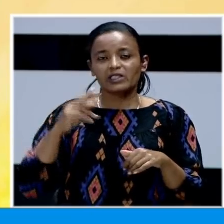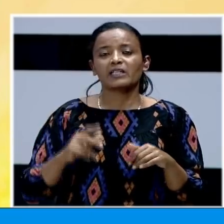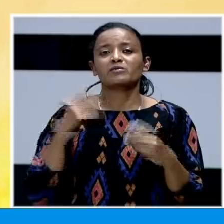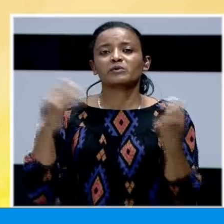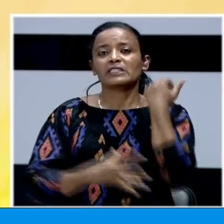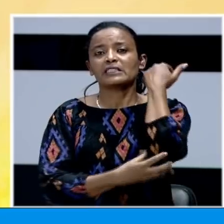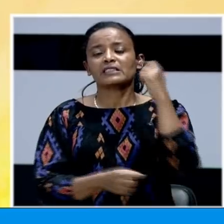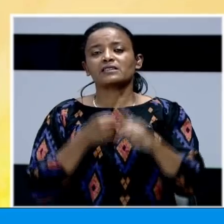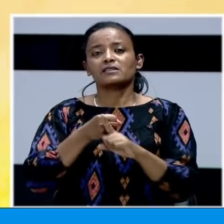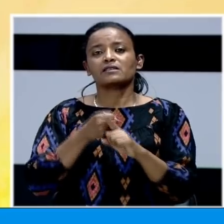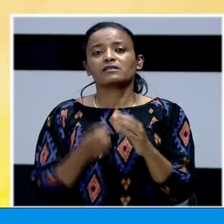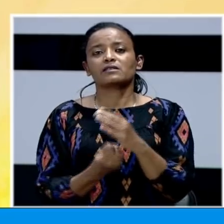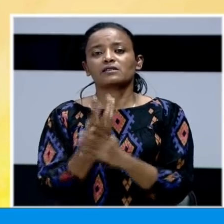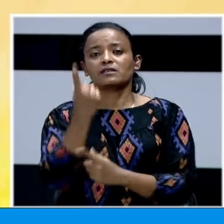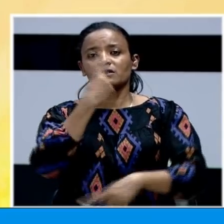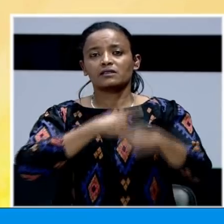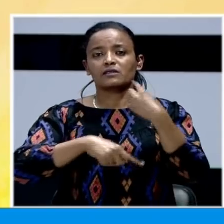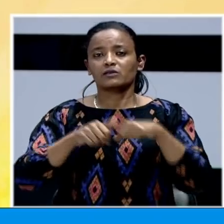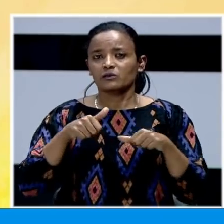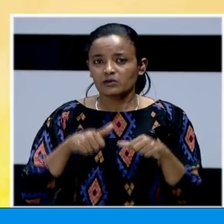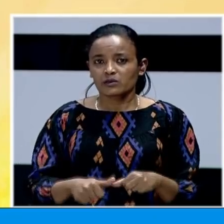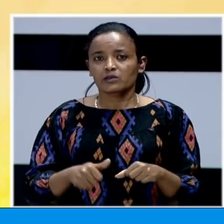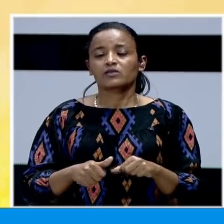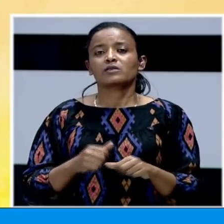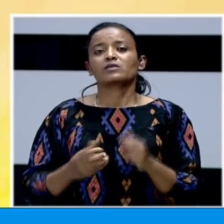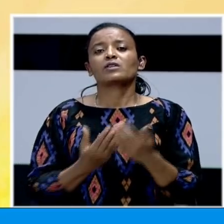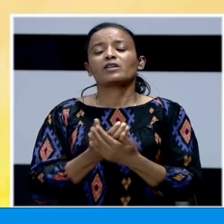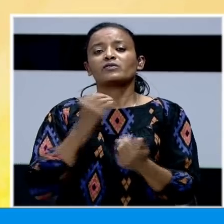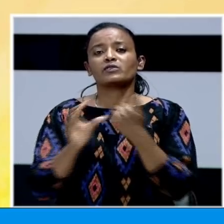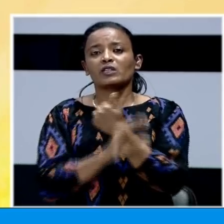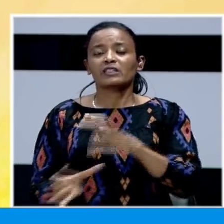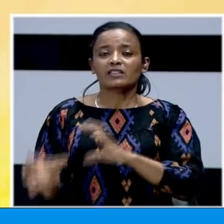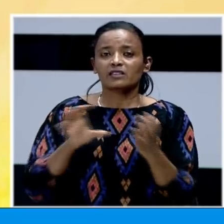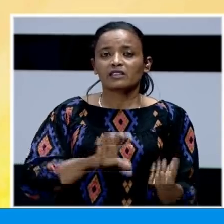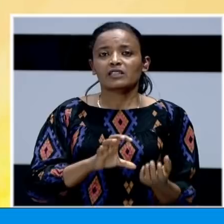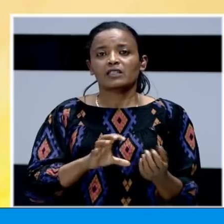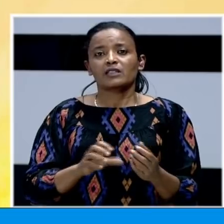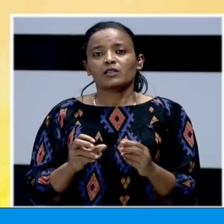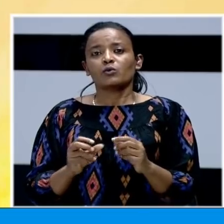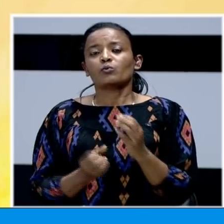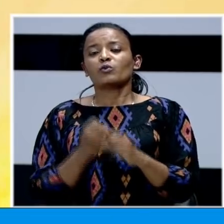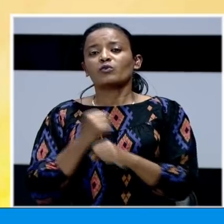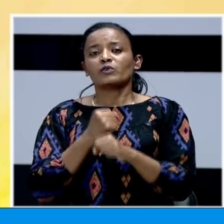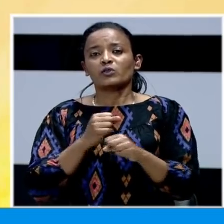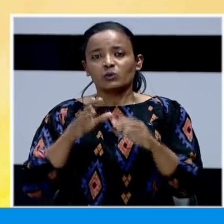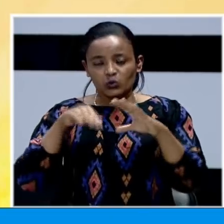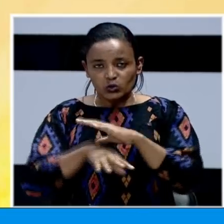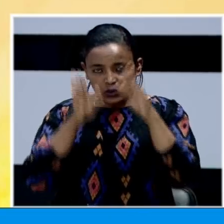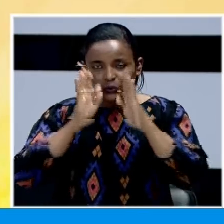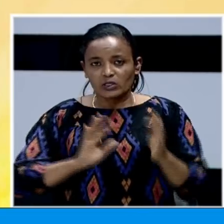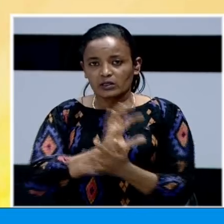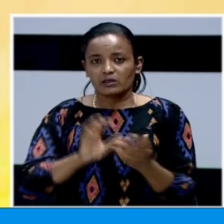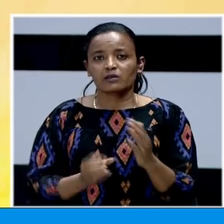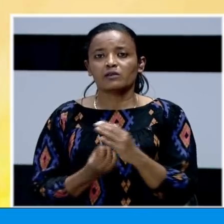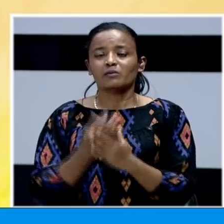ድኽነት ንምቅላስን ልምዓት ንምምጻእን ክውዕል ዝግብኦ ዘይተኣደነ ሃፍቲ ሃገር ኣፍሲሶም ባንዳታት ብወፈራ ውሽጣዊ ሰላምና ብምዝራግ